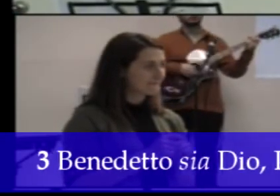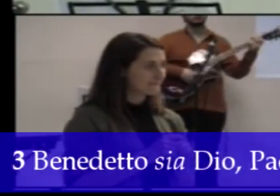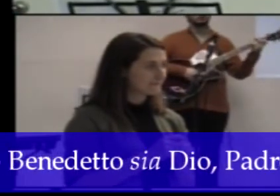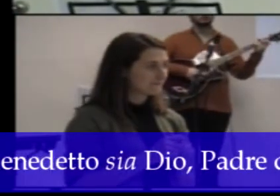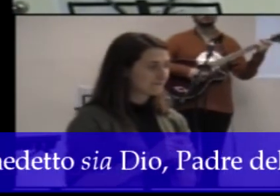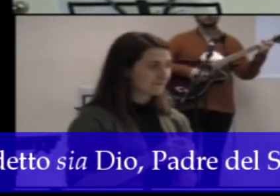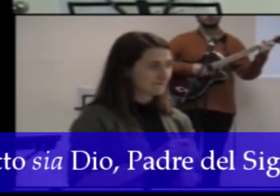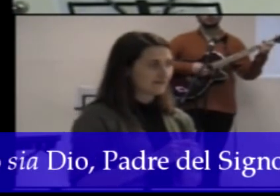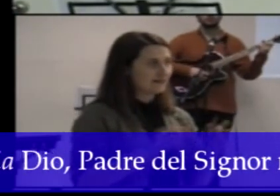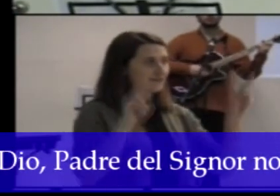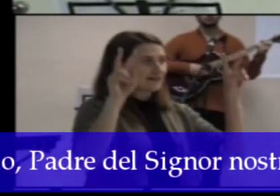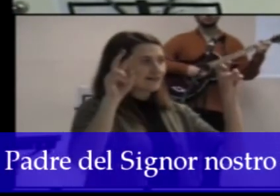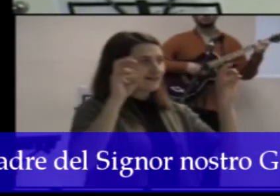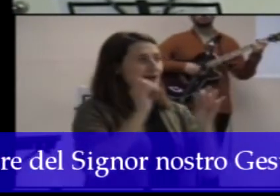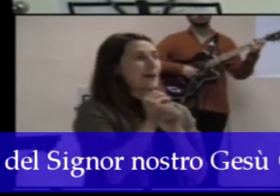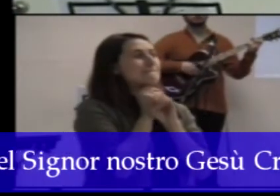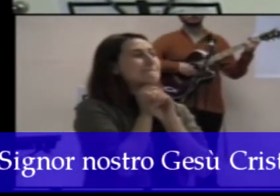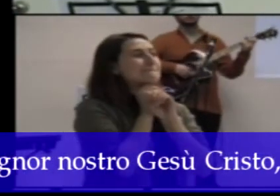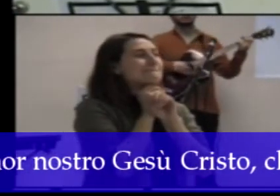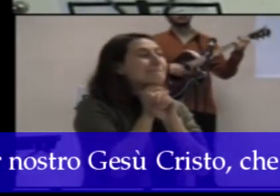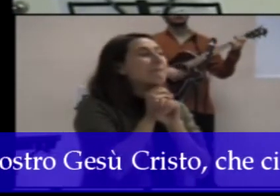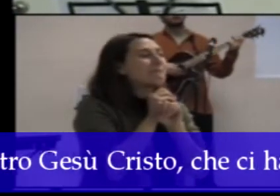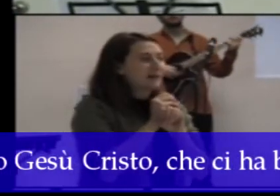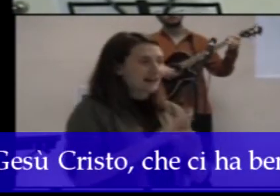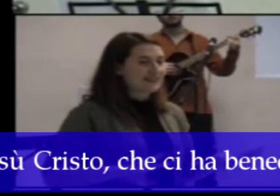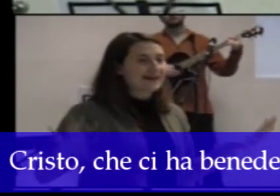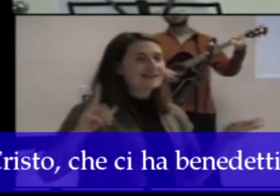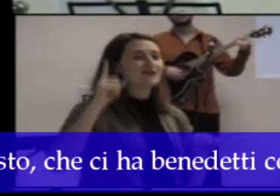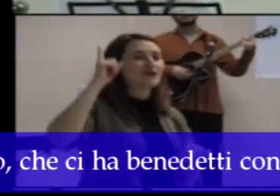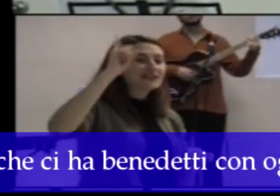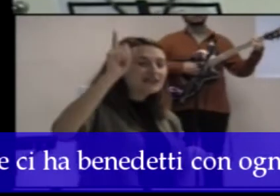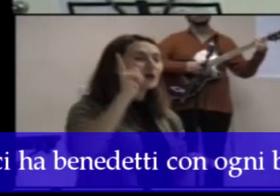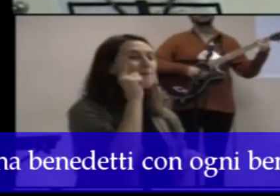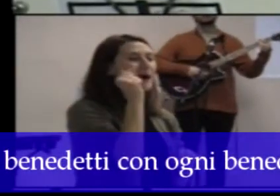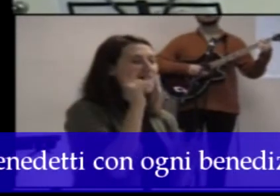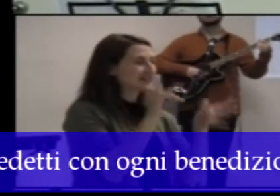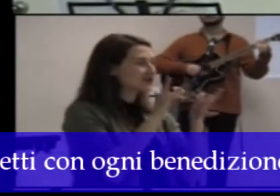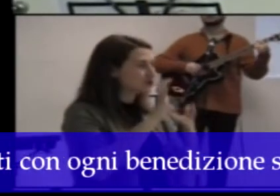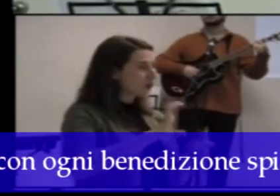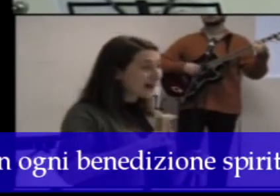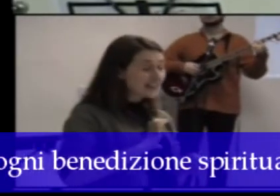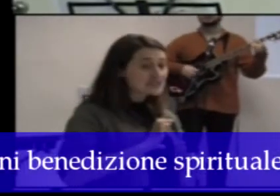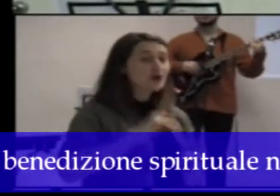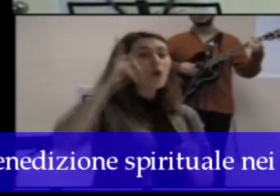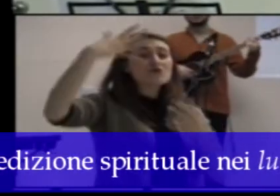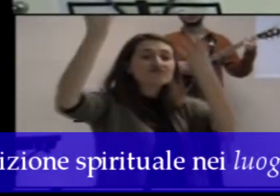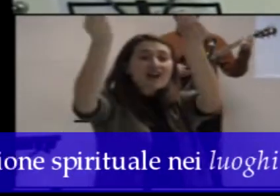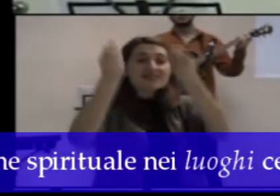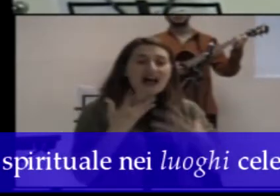Benedetto sia Dio e Padre del Signore nostro Gesù Cristo, che ci ha benedetti con ogni benedizione